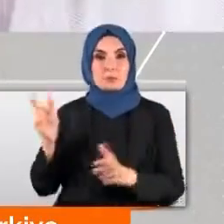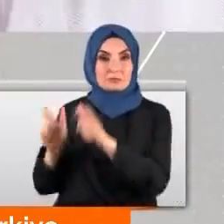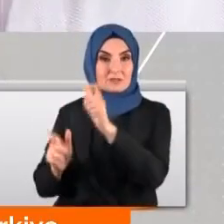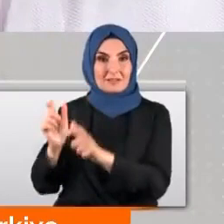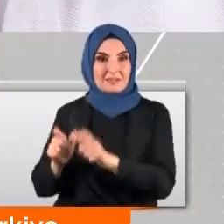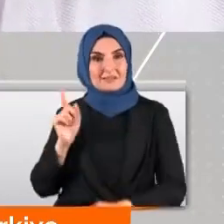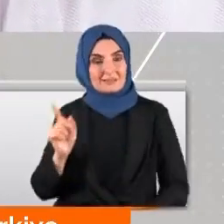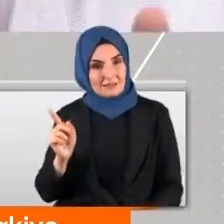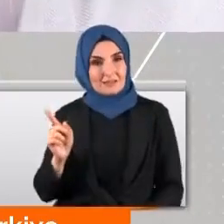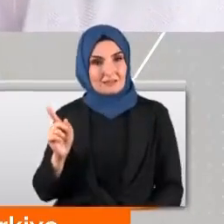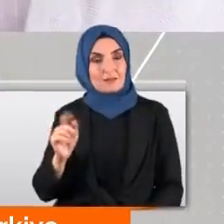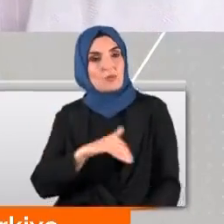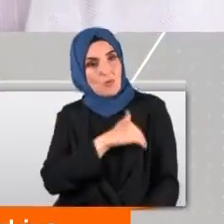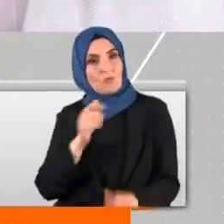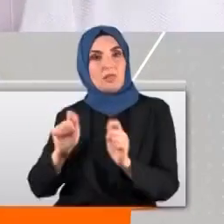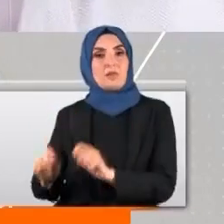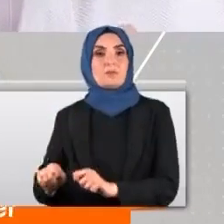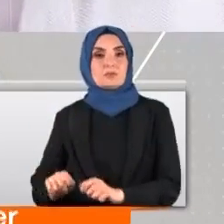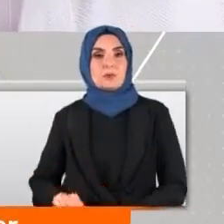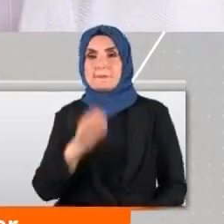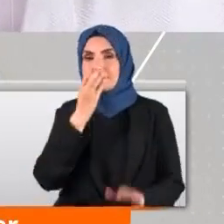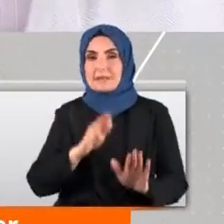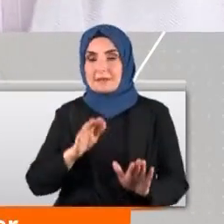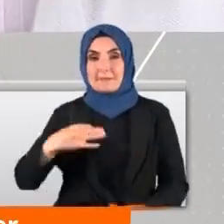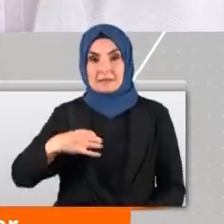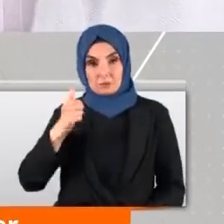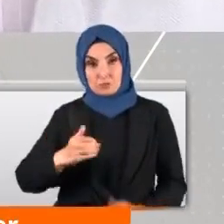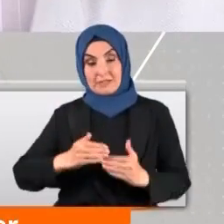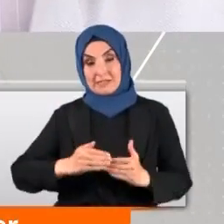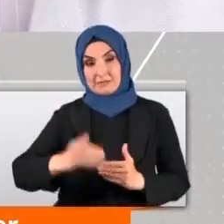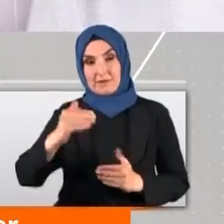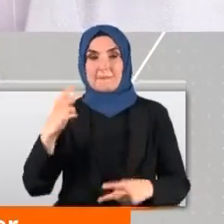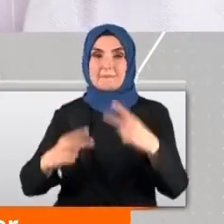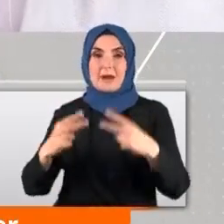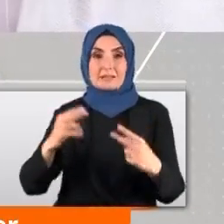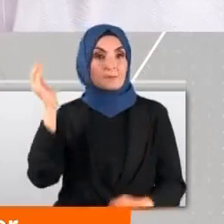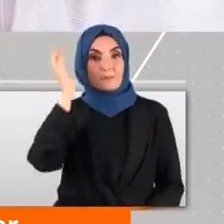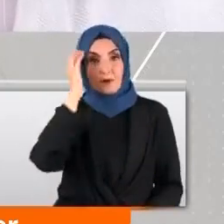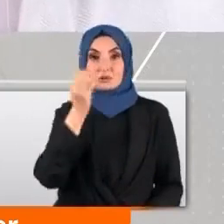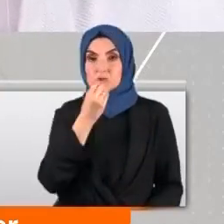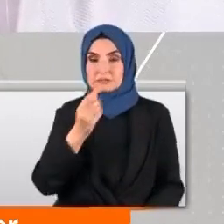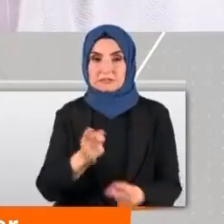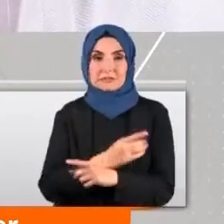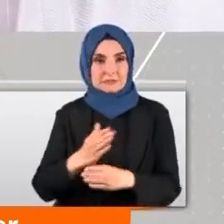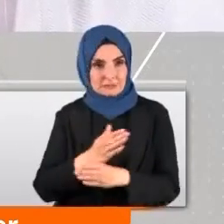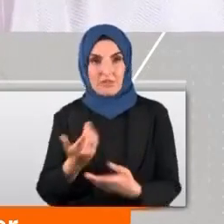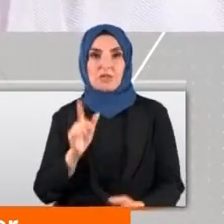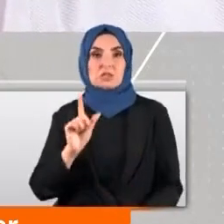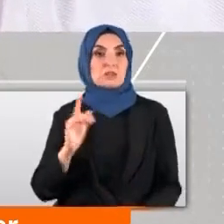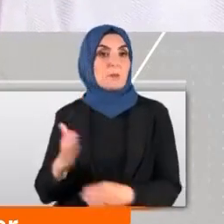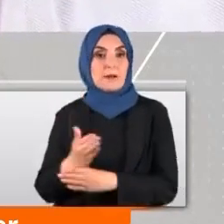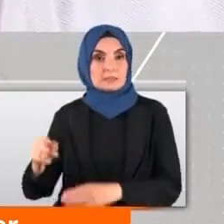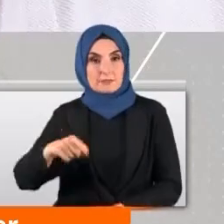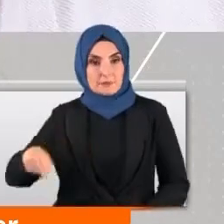getirecek. Beklentimiz pazartesinden itibaren bir takım temel gıda ürünleriyle ihtiyaç ürünlerinde fiyatların %15